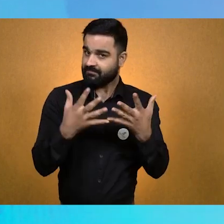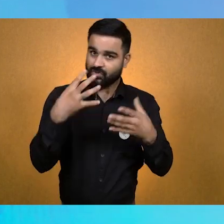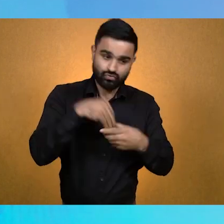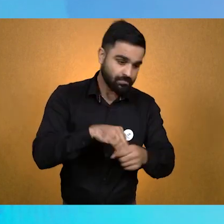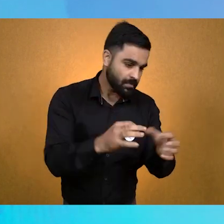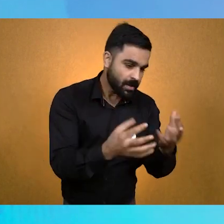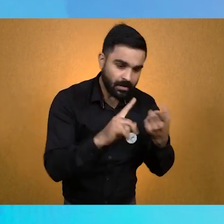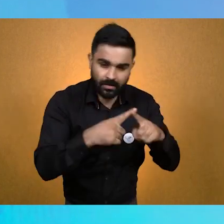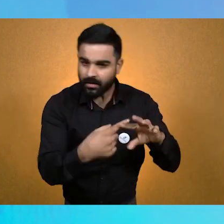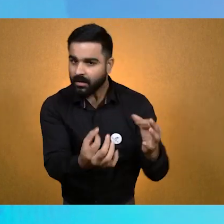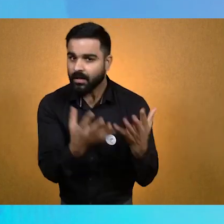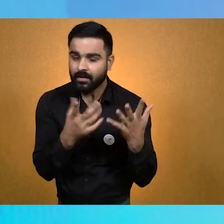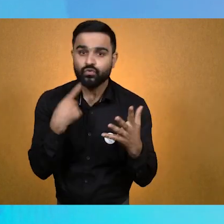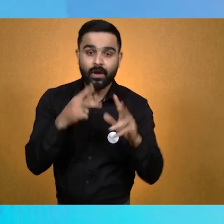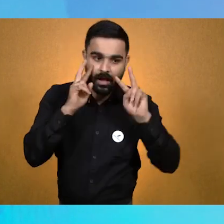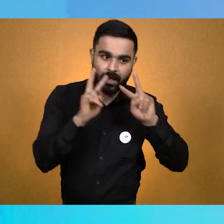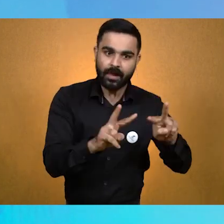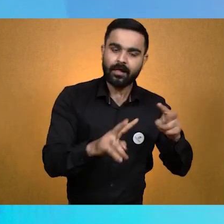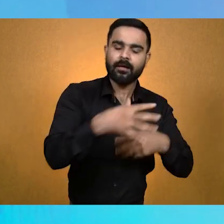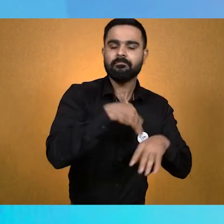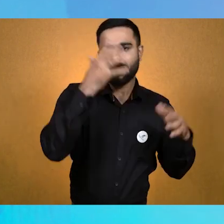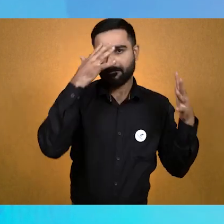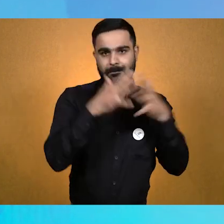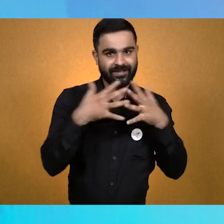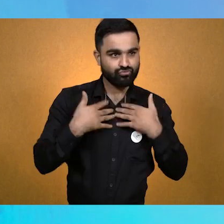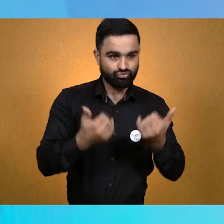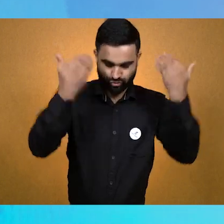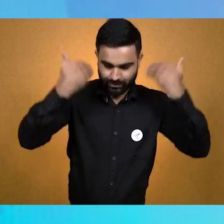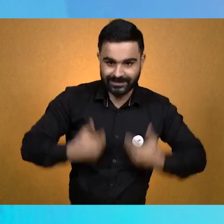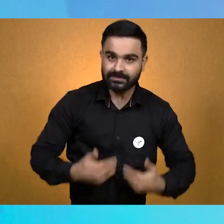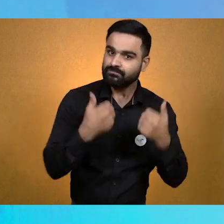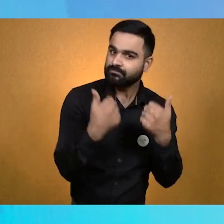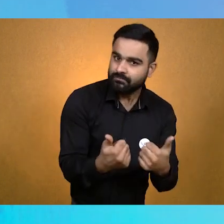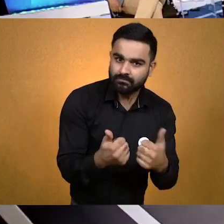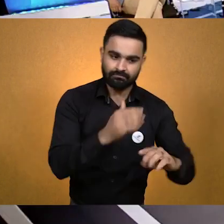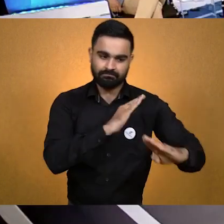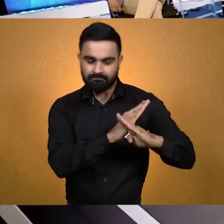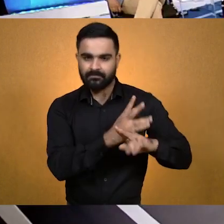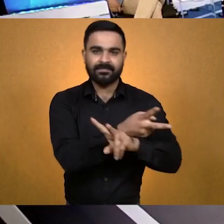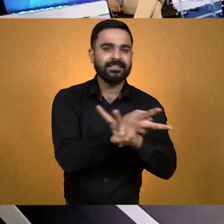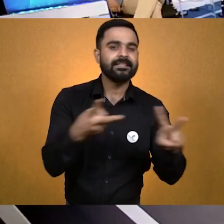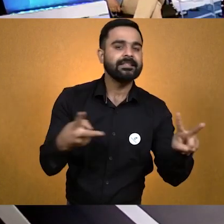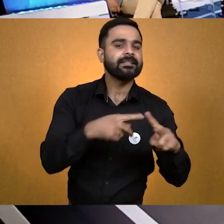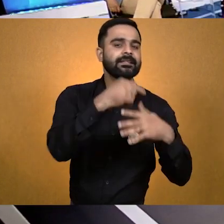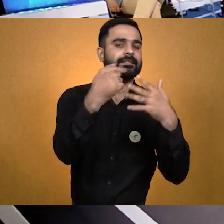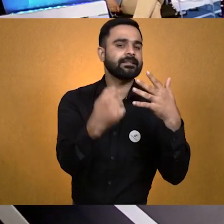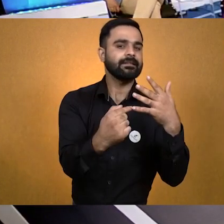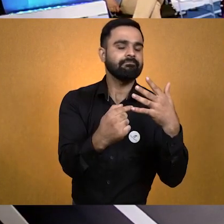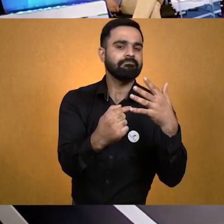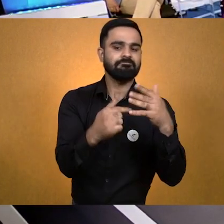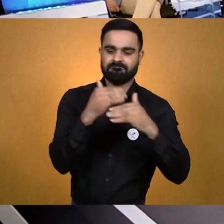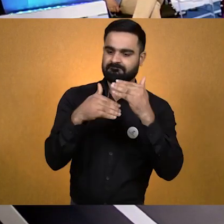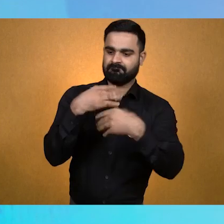नीड टू हैव स्पेशलिस्ट्स हु लुक एट देयर मेंटल वेलबींग, देयर फिजिकल वेलबींग, देयर सिक्योरिटी. सो दीज आर द थिंग्स दैट वी ड्वेल्ड